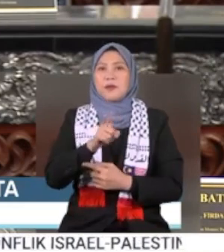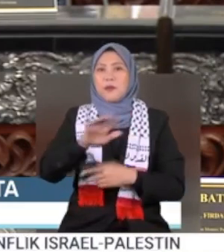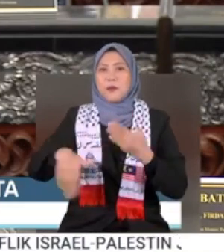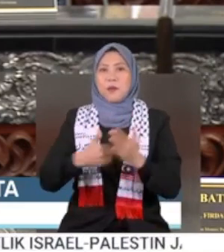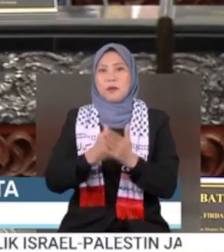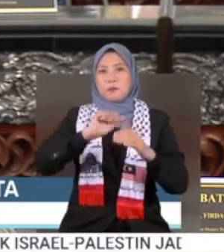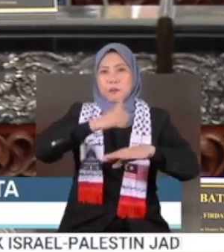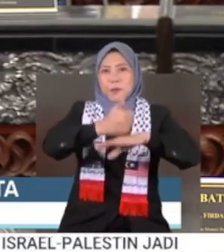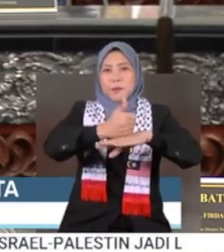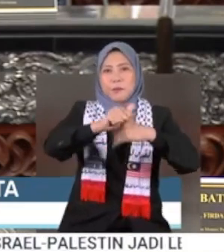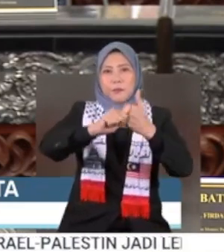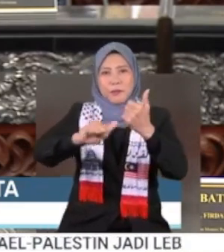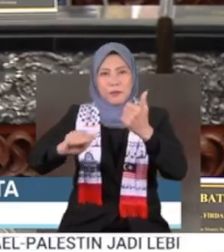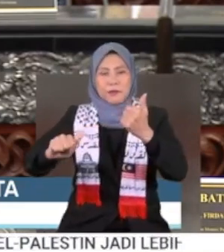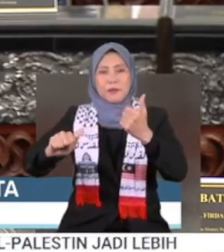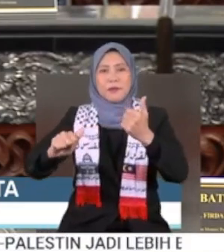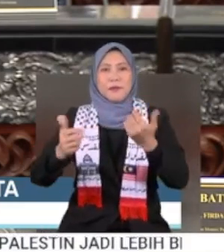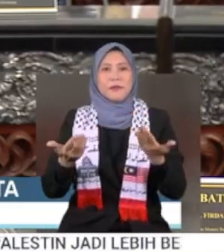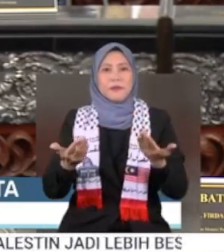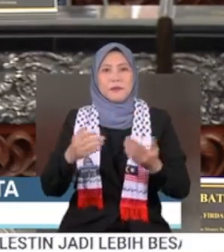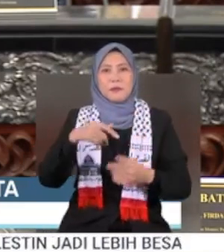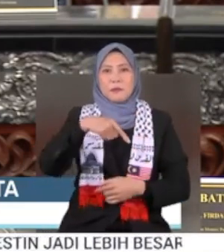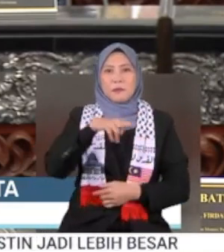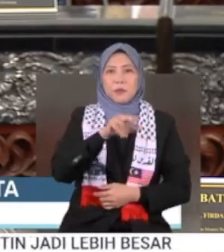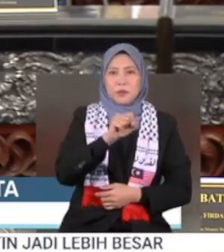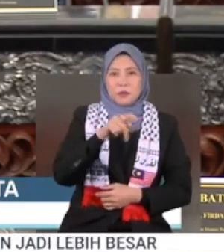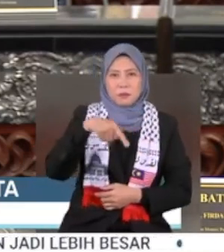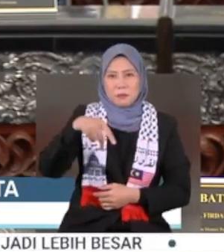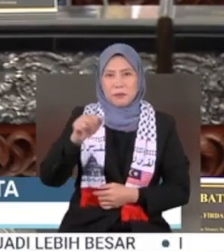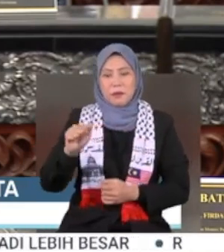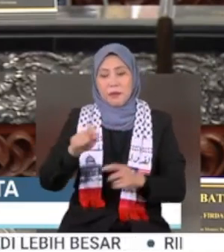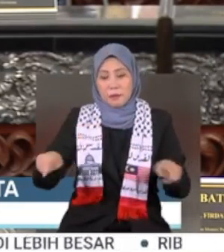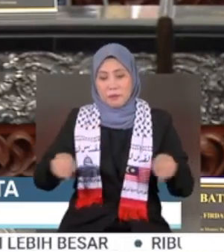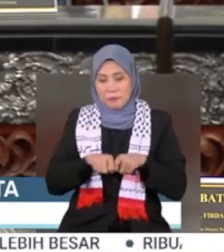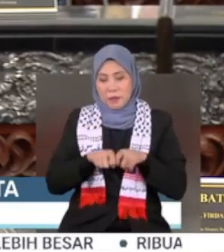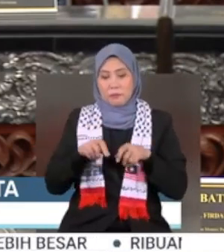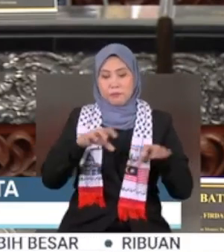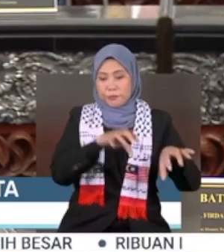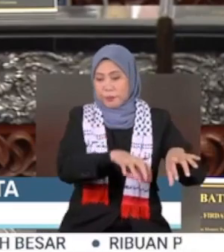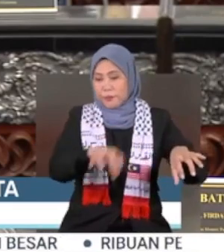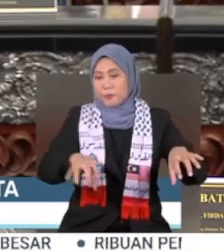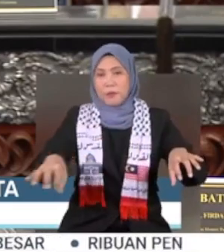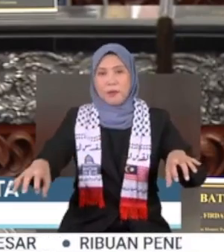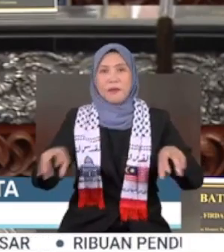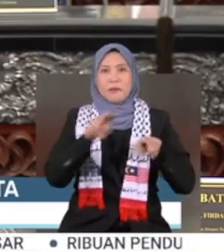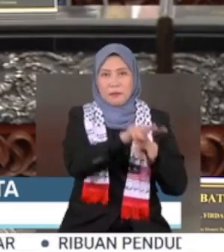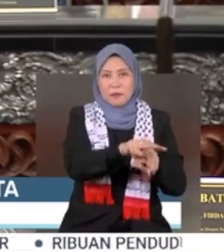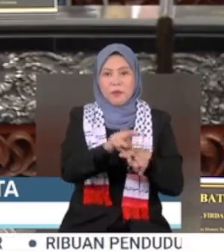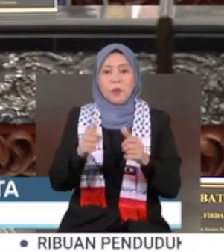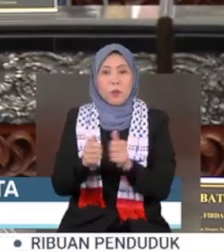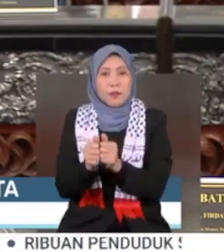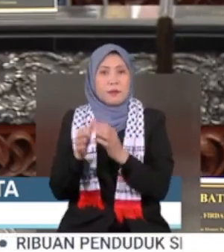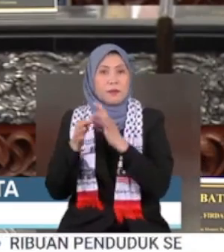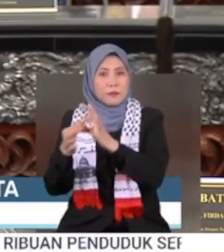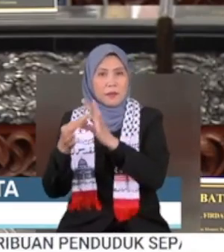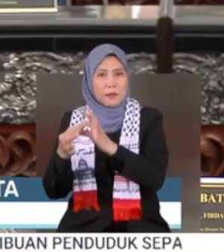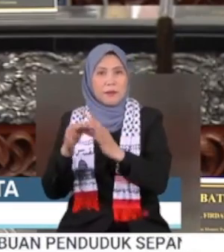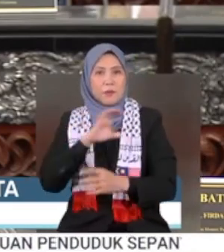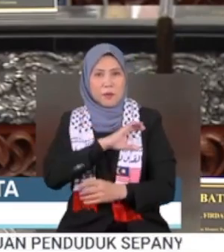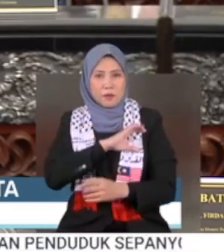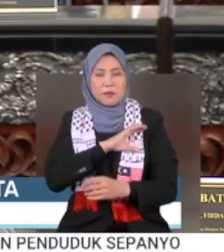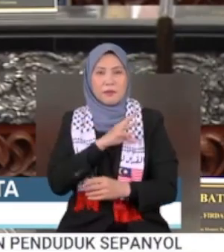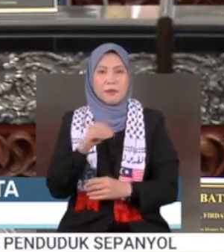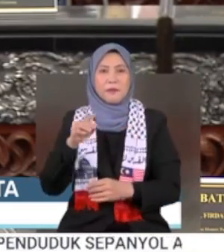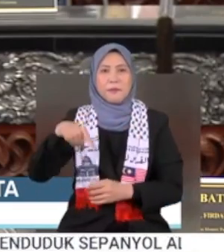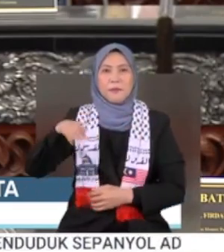jawatan-jawatankuasa sepertilah Jim Puspa berada di tempat lokasi tersebut bersama dengan pdrm dan jugalah anggota